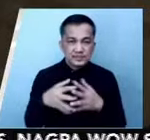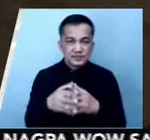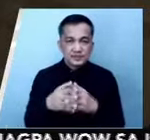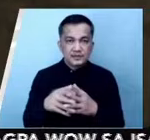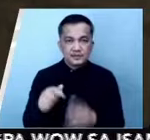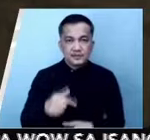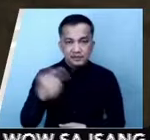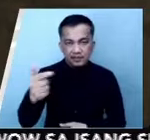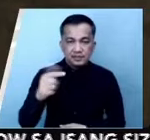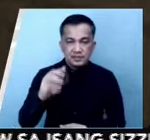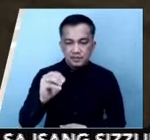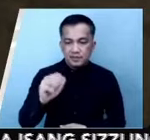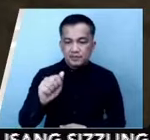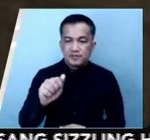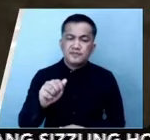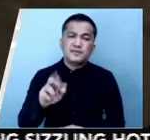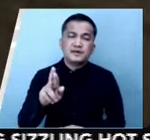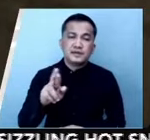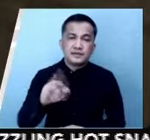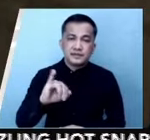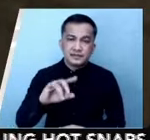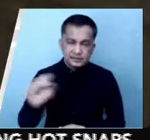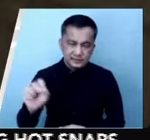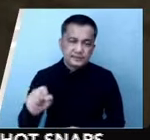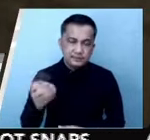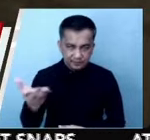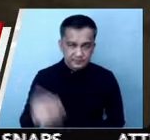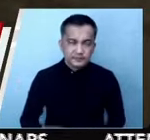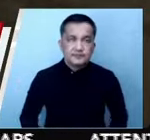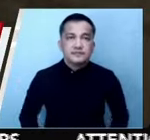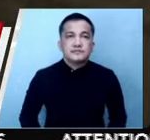si Mariz Umay. Mariz?